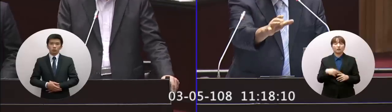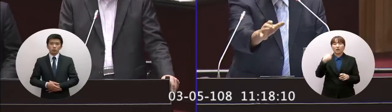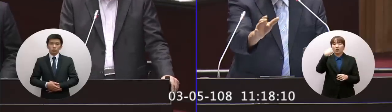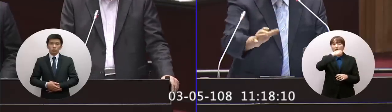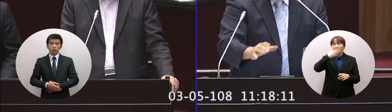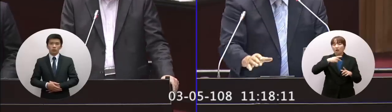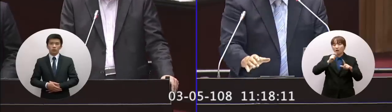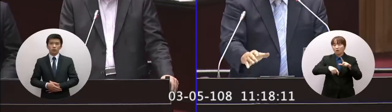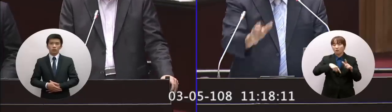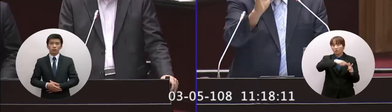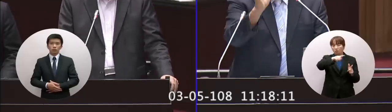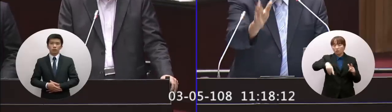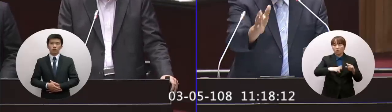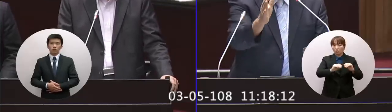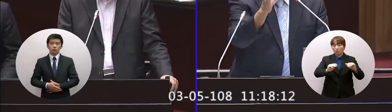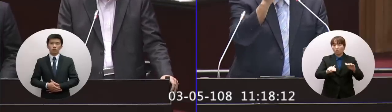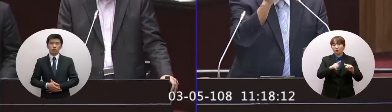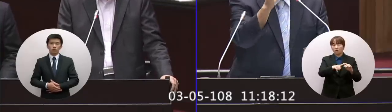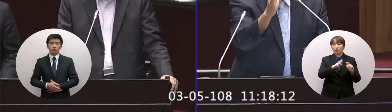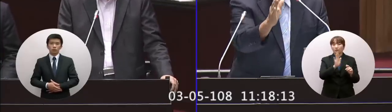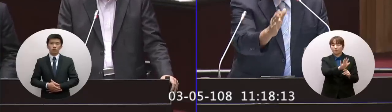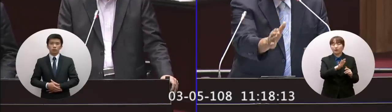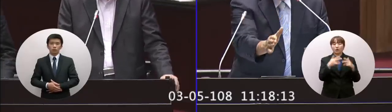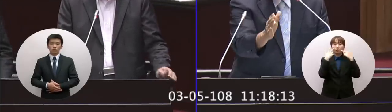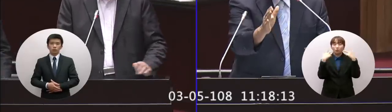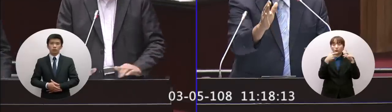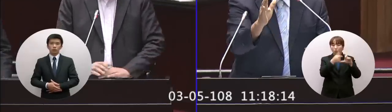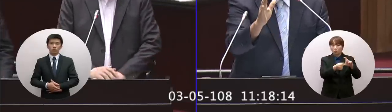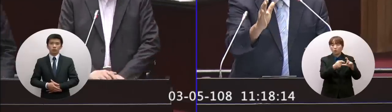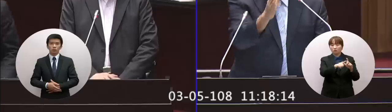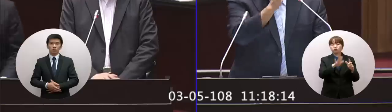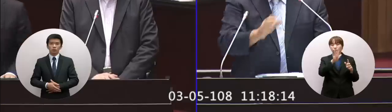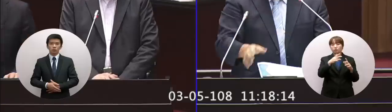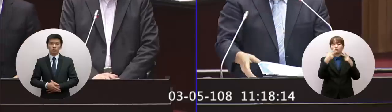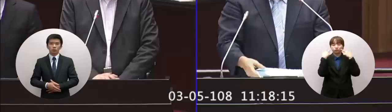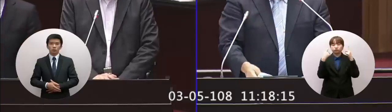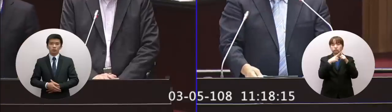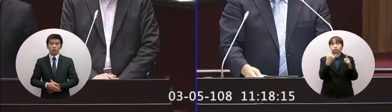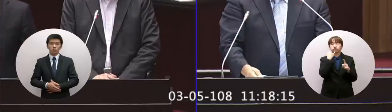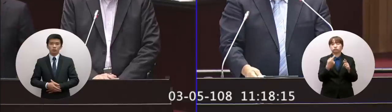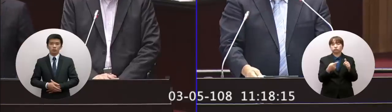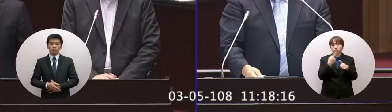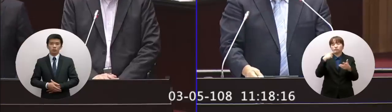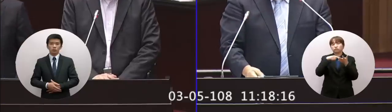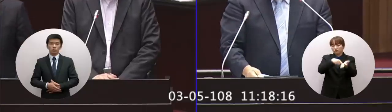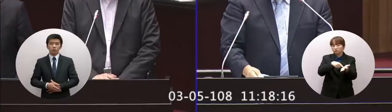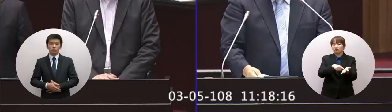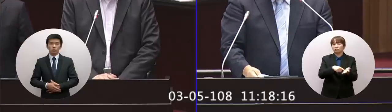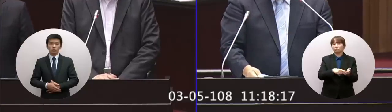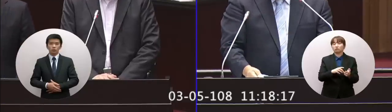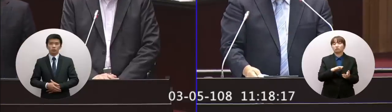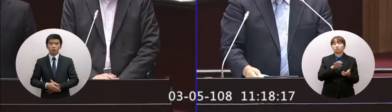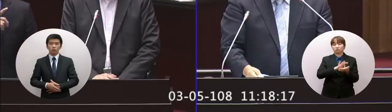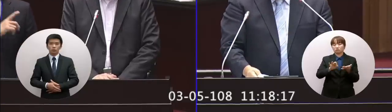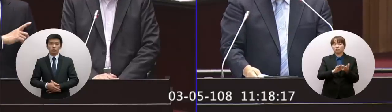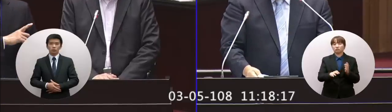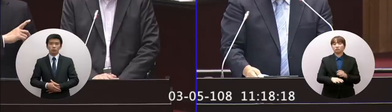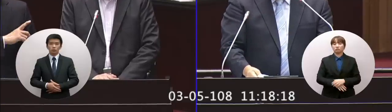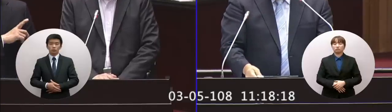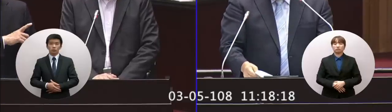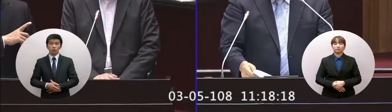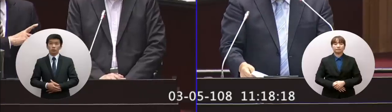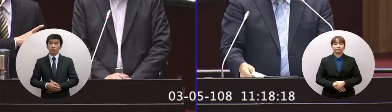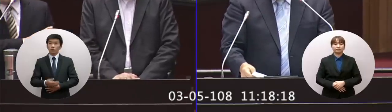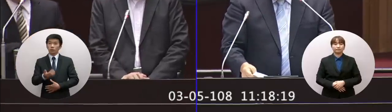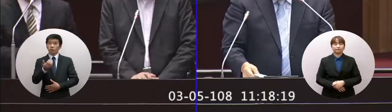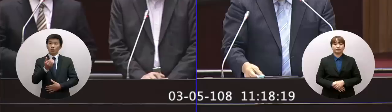台糖在原住民族地区就是原住民有优先的使用权了。院长这样可以吗？ 就刚才